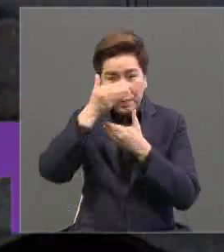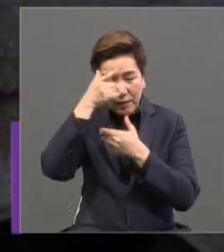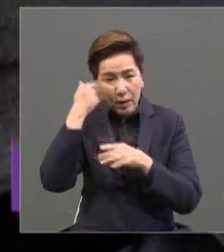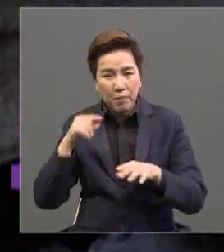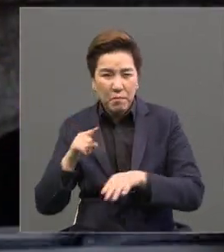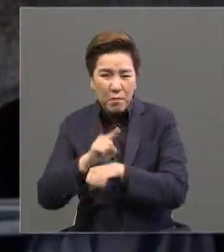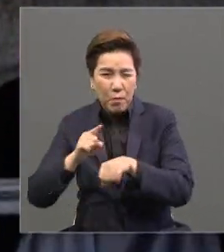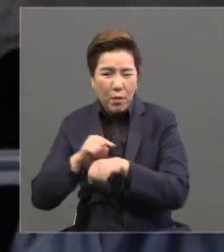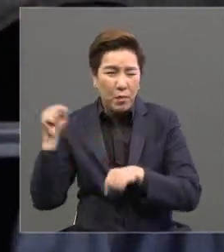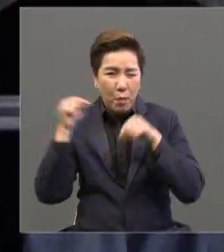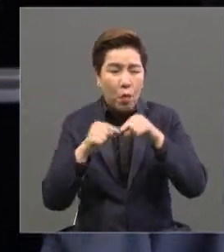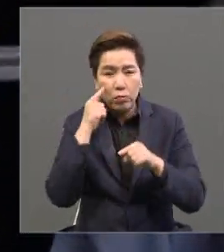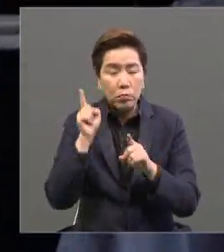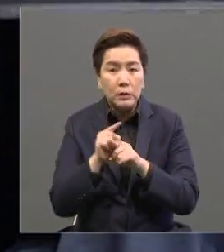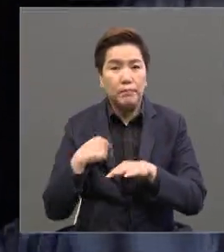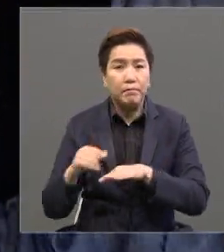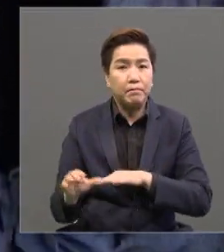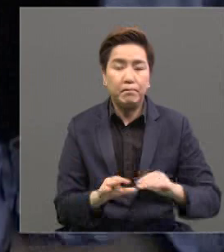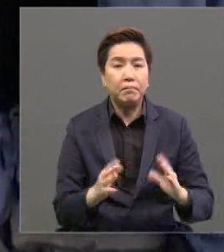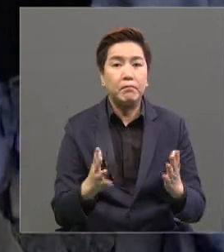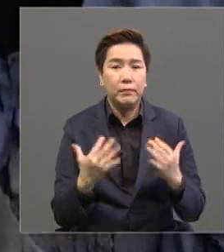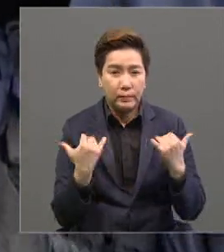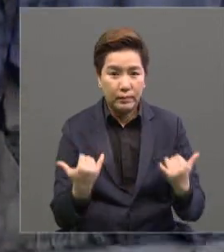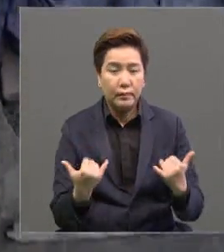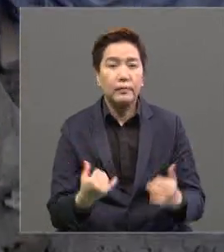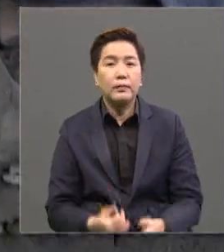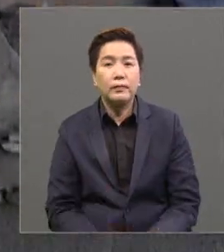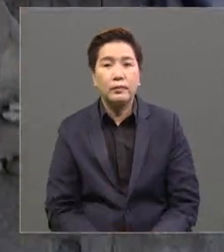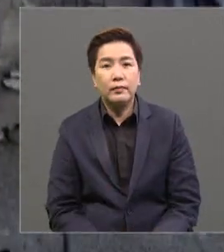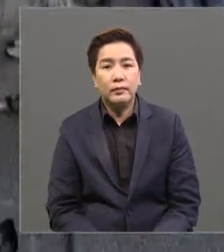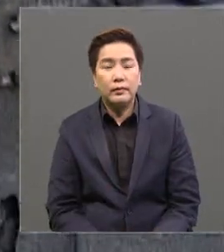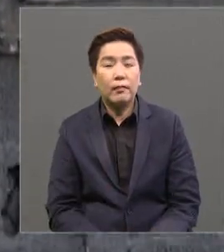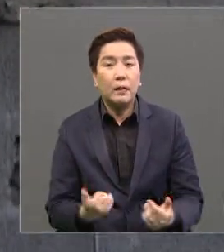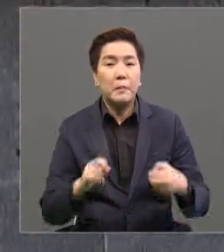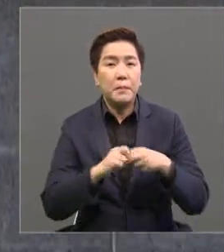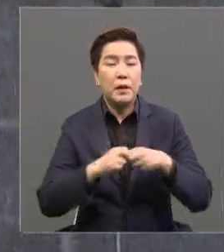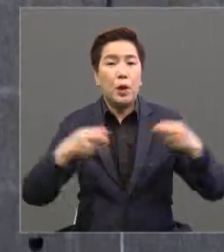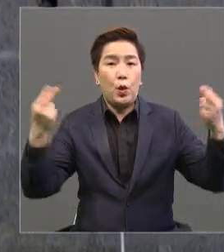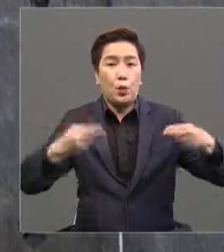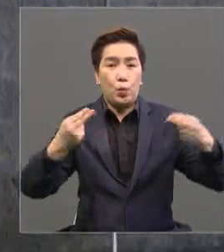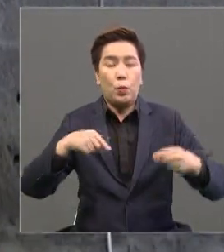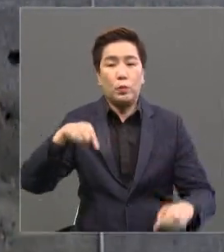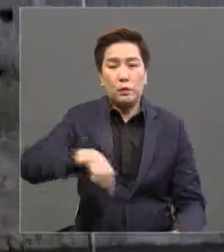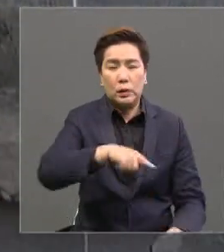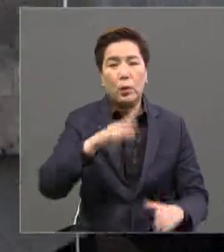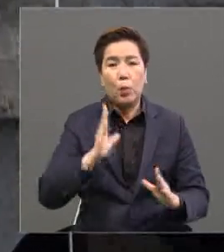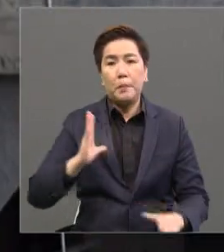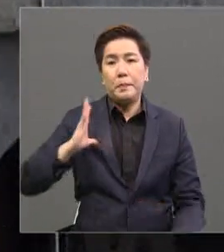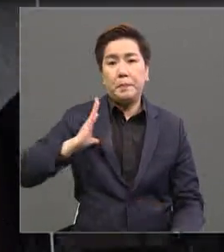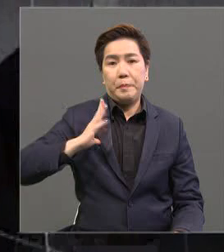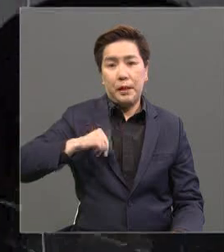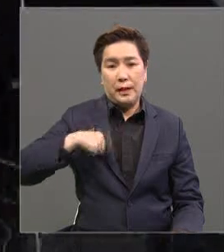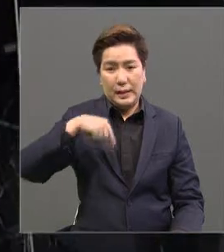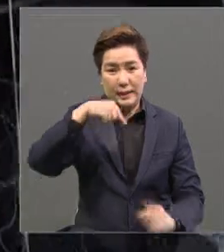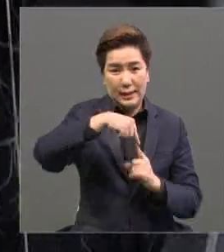เปิดฉากโจมตีครั้งใหญ่แบบไม่ทันตั้งตัวในวันรุ่งขึ้นจากสถานการณ์สู้รบที่เกิดขึ้นทำให้มีชาวปาเลสไตน์